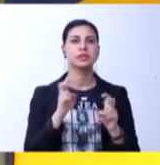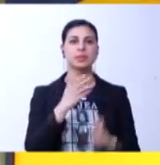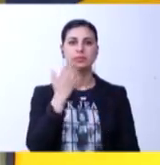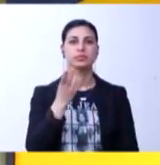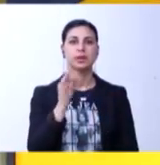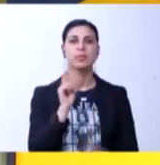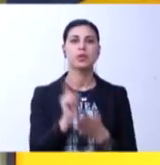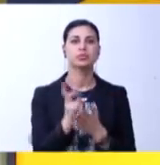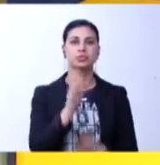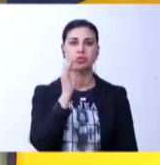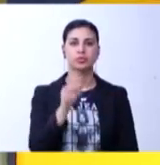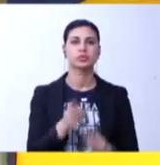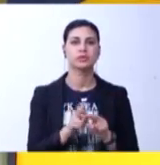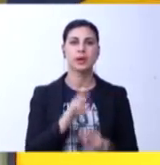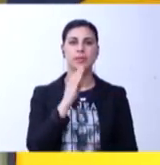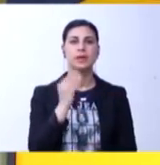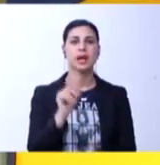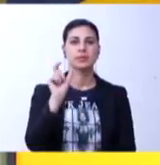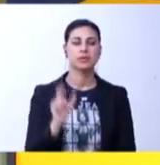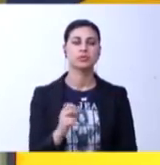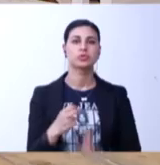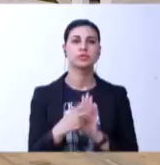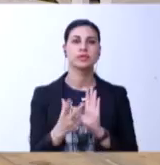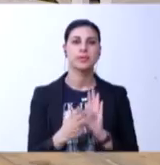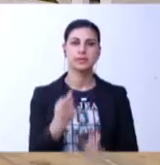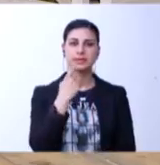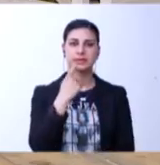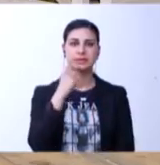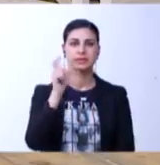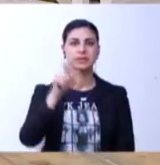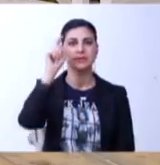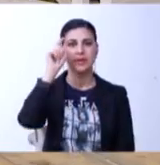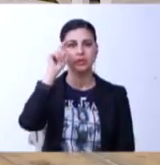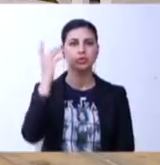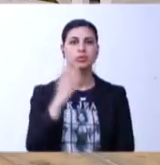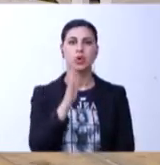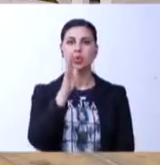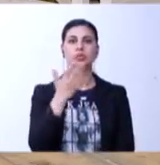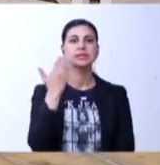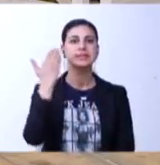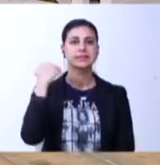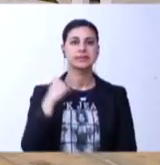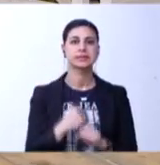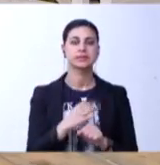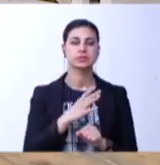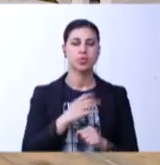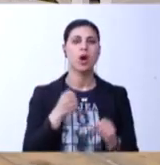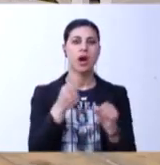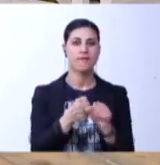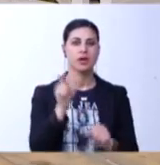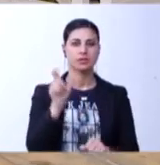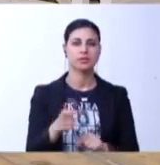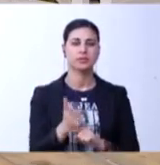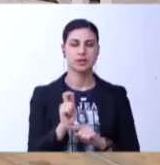მაგრამ აუცილებლად უნდა უპასუხოთ ამ ქალბატონს. 18 წლის ვაჟი, რომელმაც 5 წლის წინ გადაიტანა ძიმე